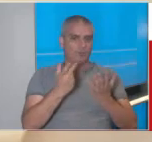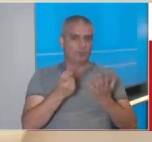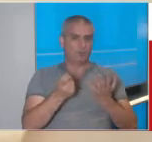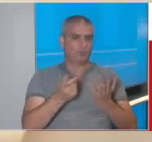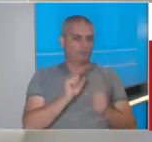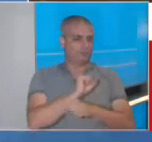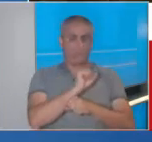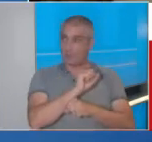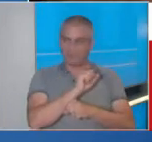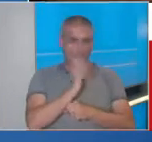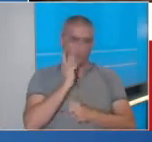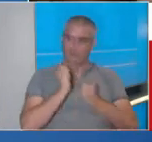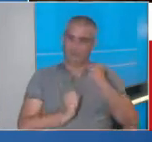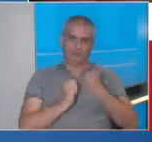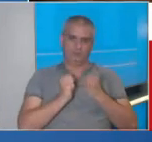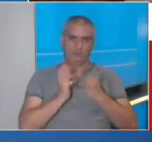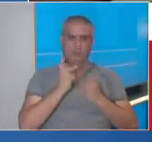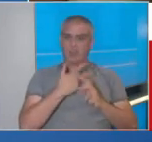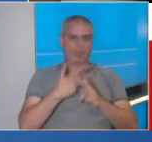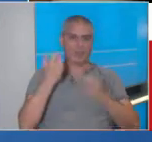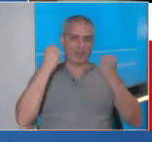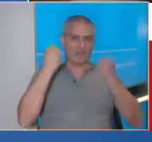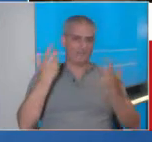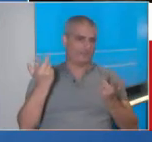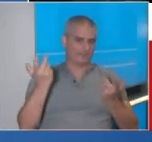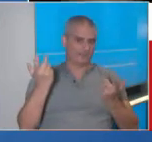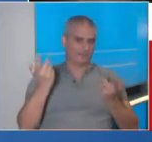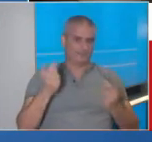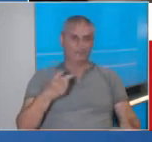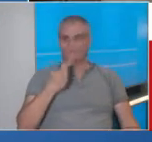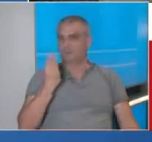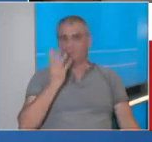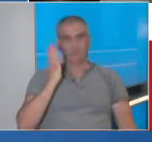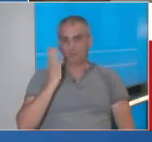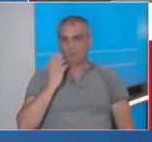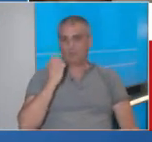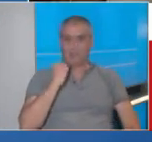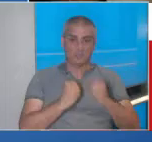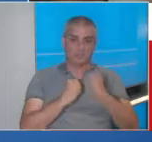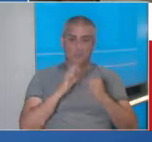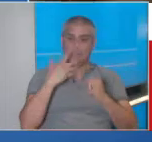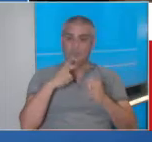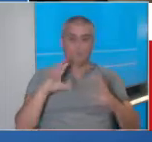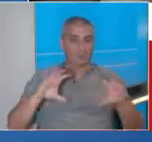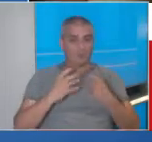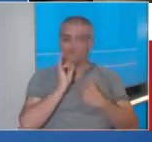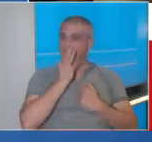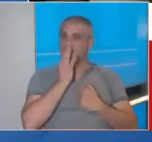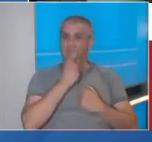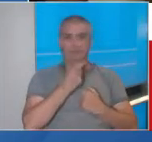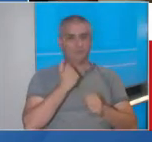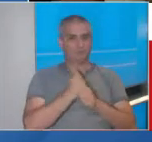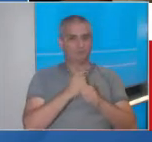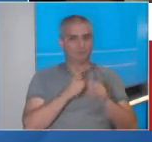זה דבר נורא קשה. גם רק לצאת להפגין בתור מפגין, זה דבר נורא קשה. ברגע שתהיה פה חבורה צעירה, שתבוא